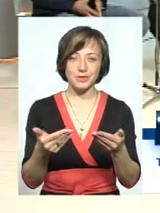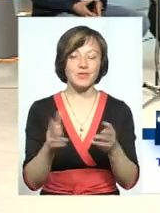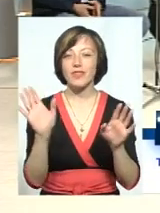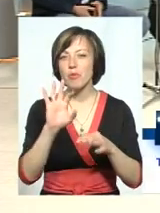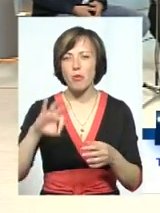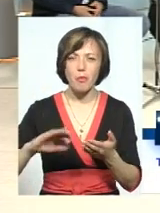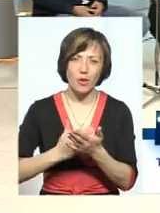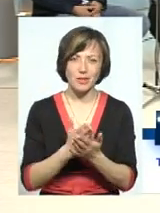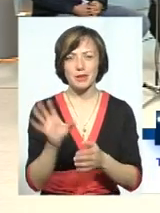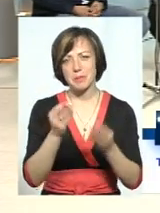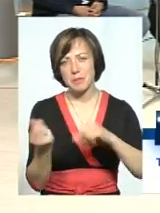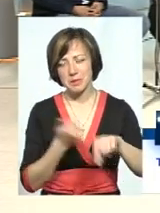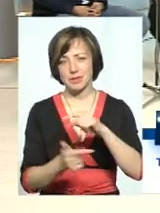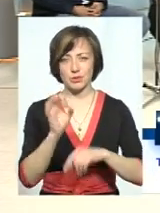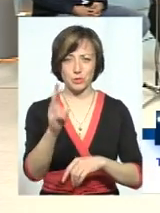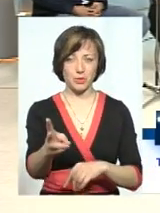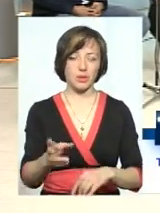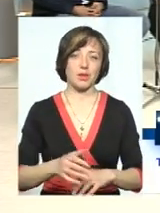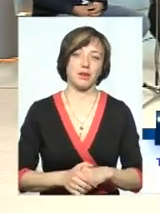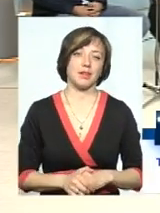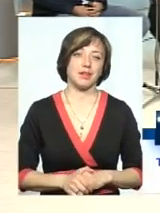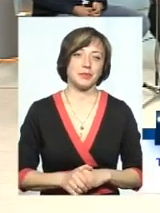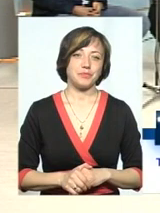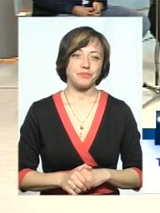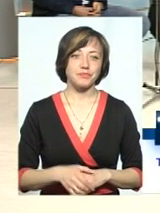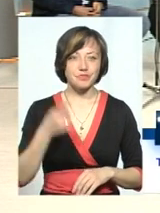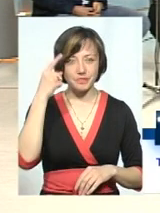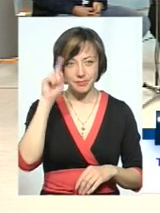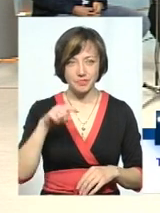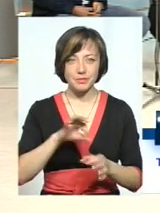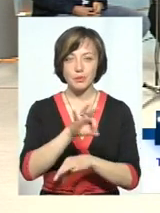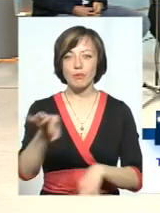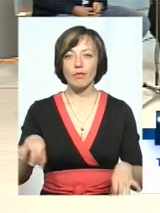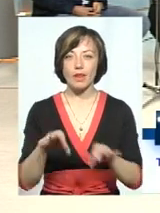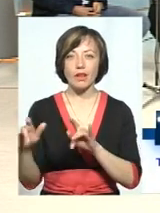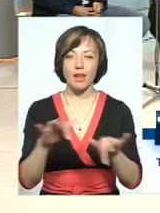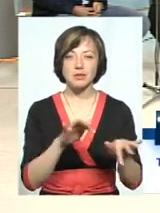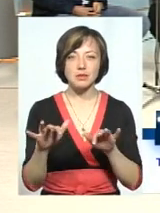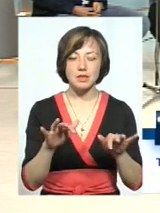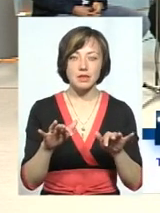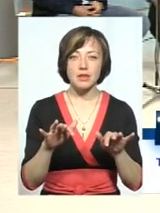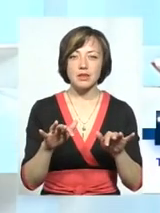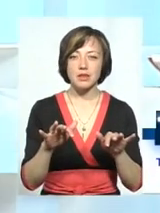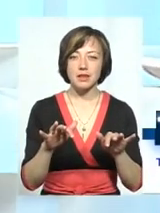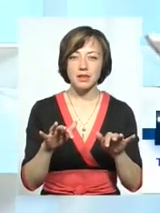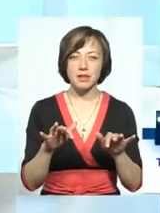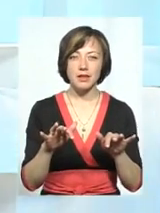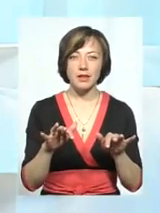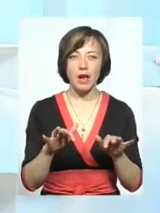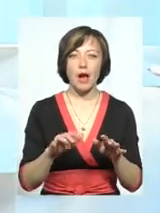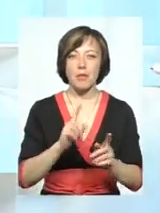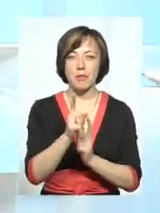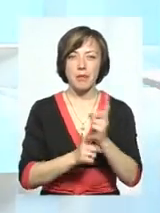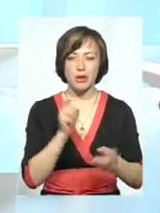ситуацію. Давайте тоді про бізнес. Окей? Да. Ну, можливо, знаєте, є такий Дмитро Копій, так? Проєкт-менеджер порталу Online.ua. І його навіть вже там